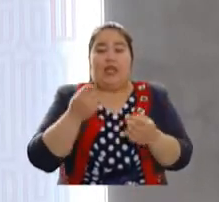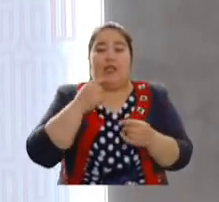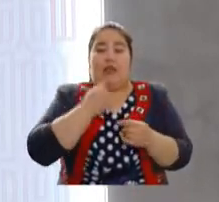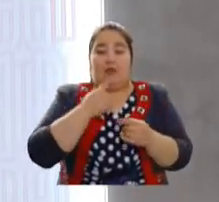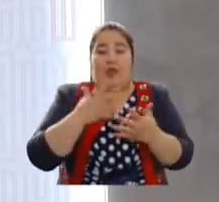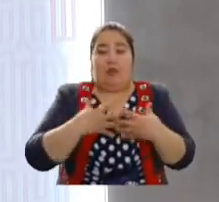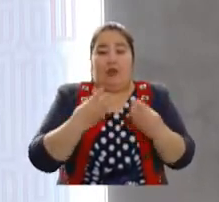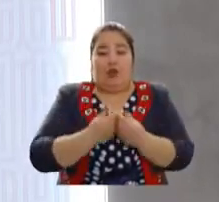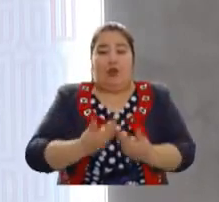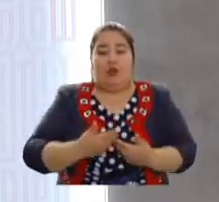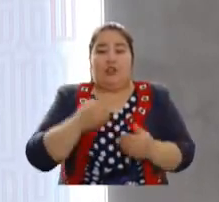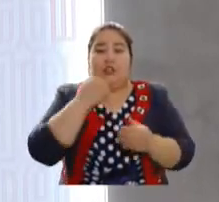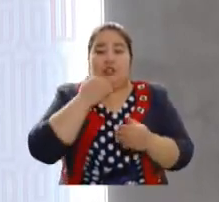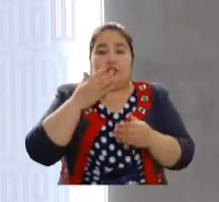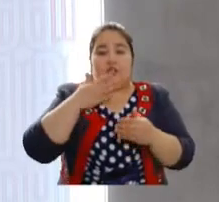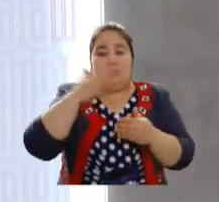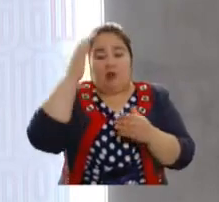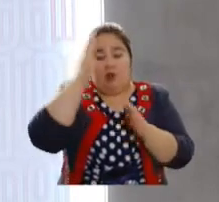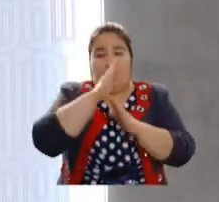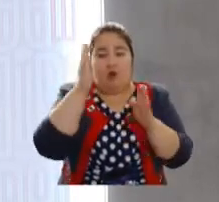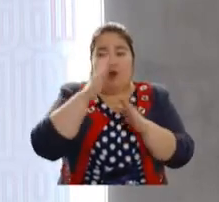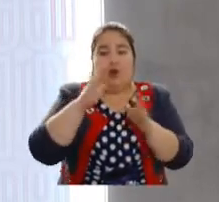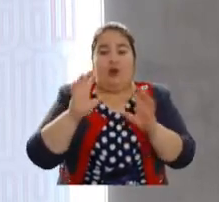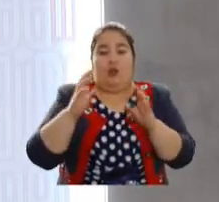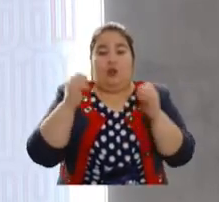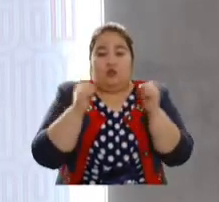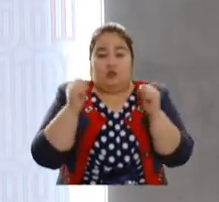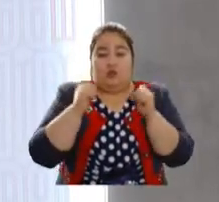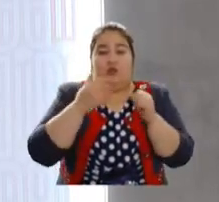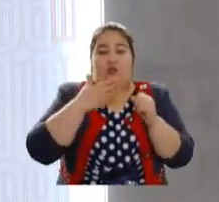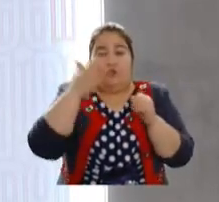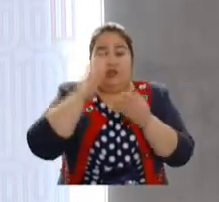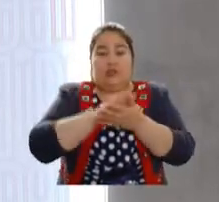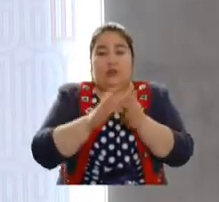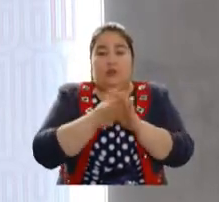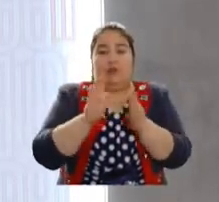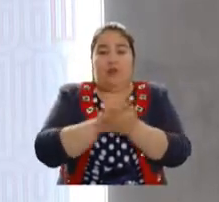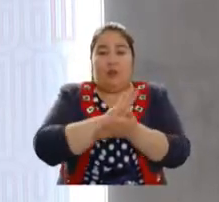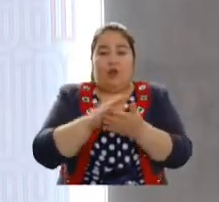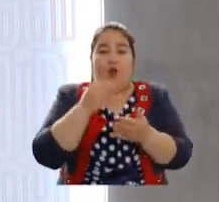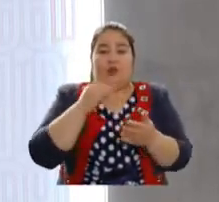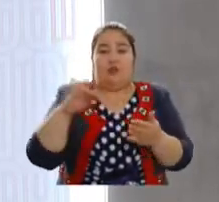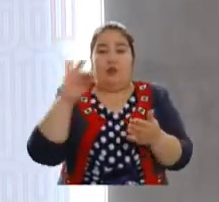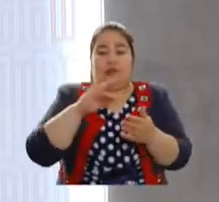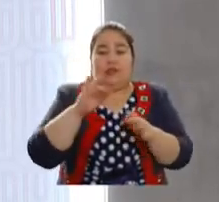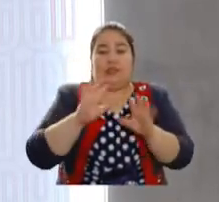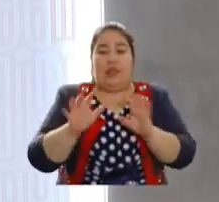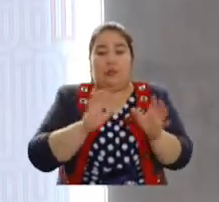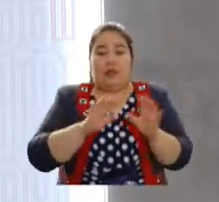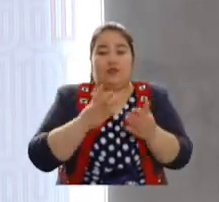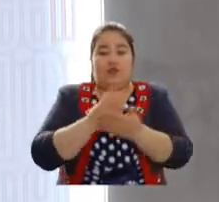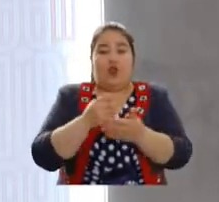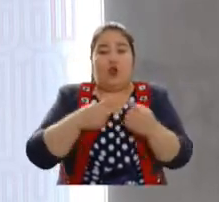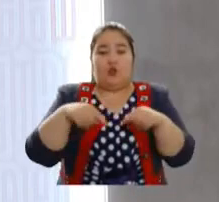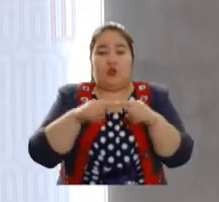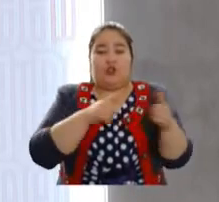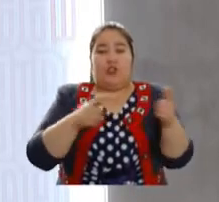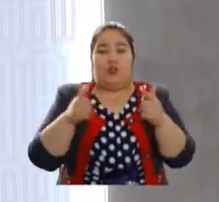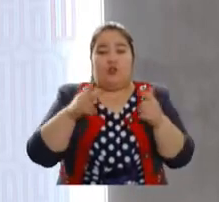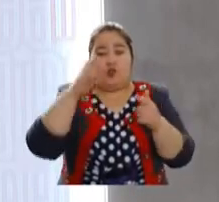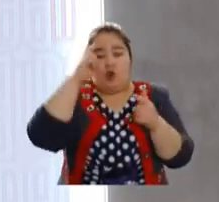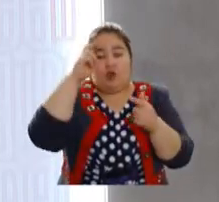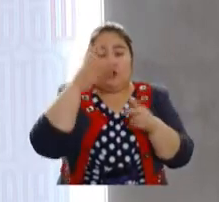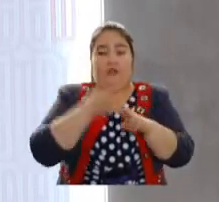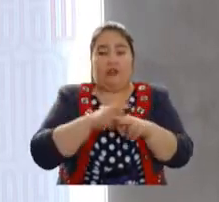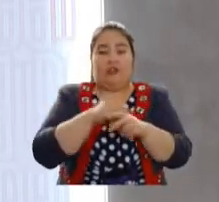ta'minlangan aholini qish-bahor mavsumida bepul oziq-ovqat mahsulotlari bilan ta'minlash uchun hududiy tayyorlovchi korxonalar